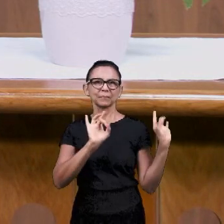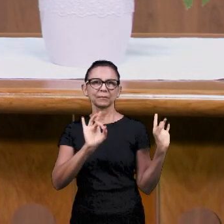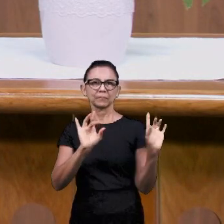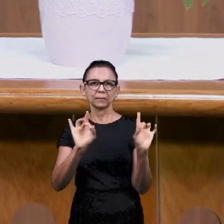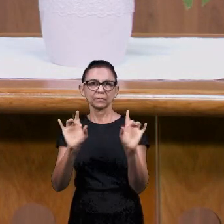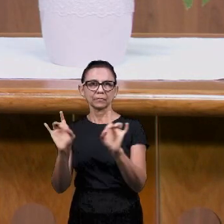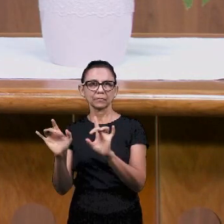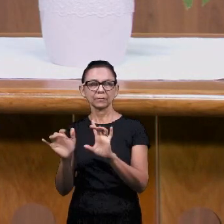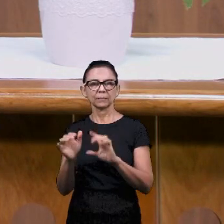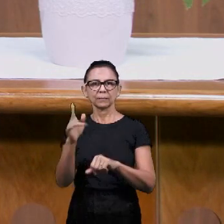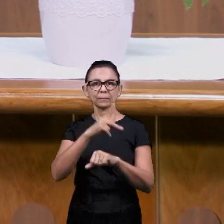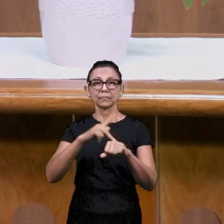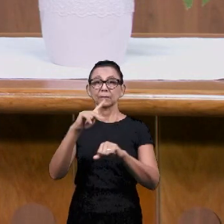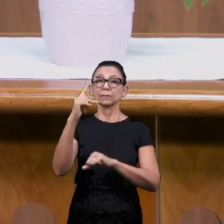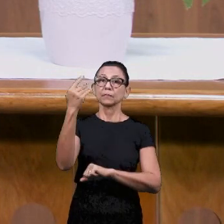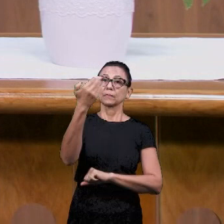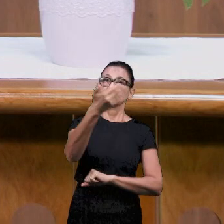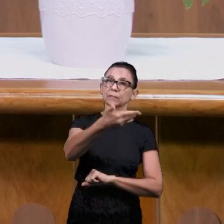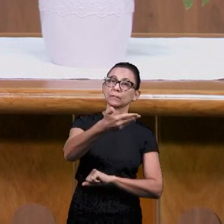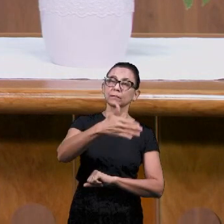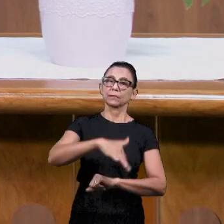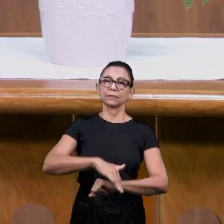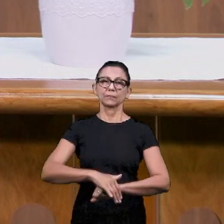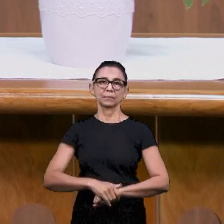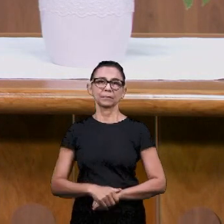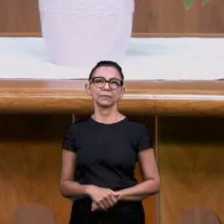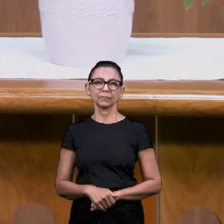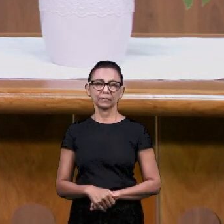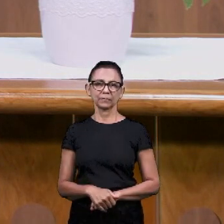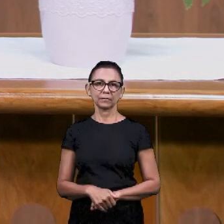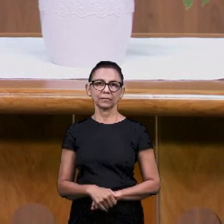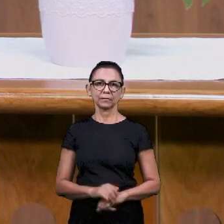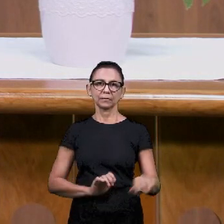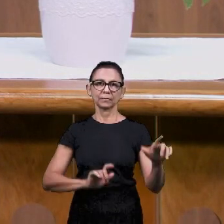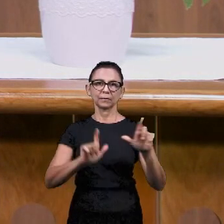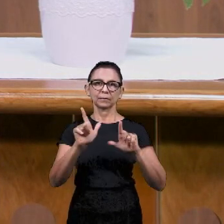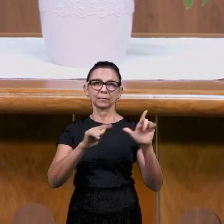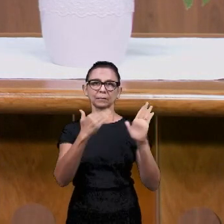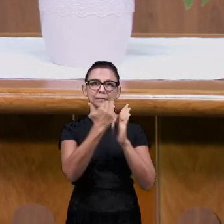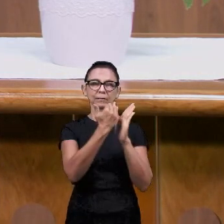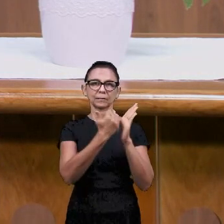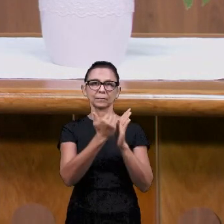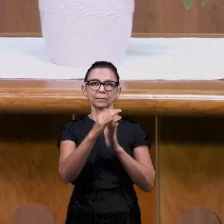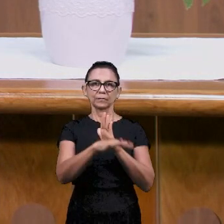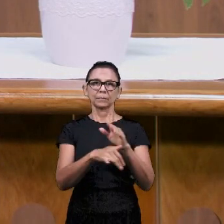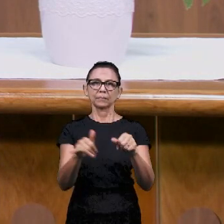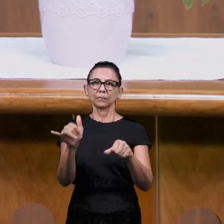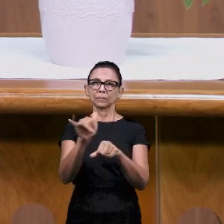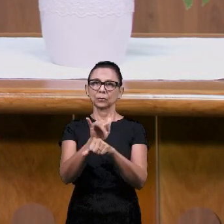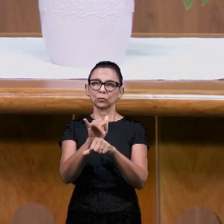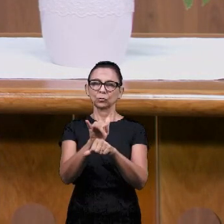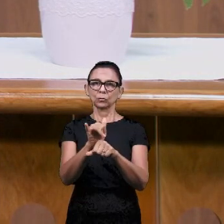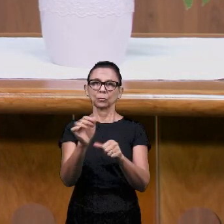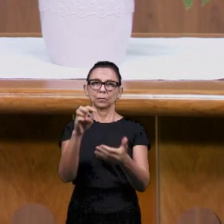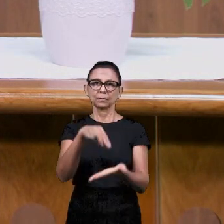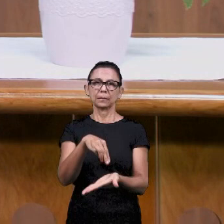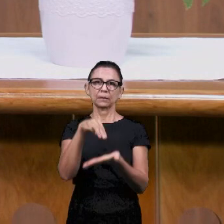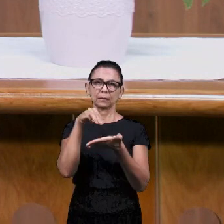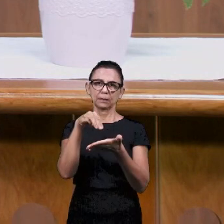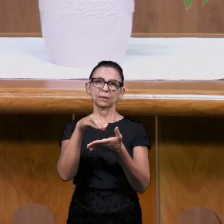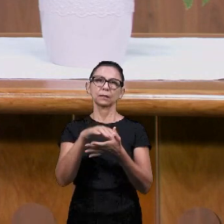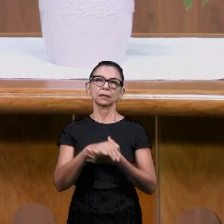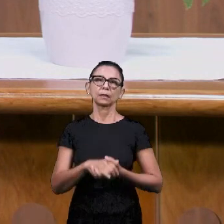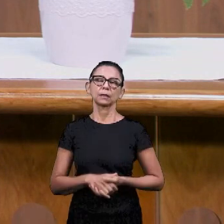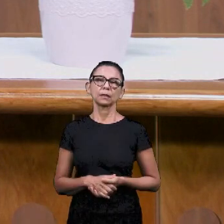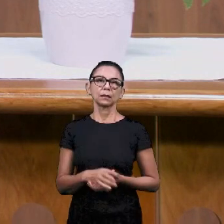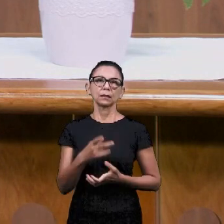l'étranger. Cette transmission pour l'étranger se passe dans notre canal YouTube, canal de l'Église chrétienne Maranatha YouTube. Le pasteur